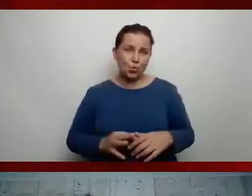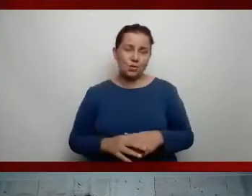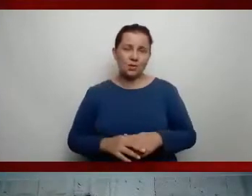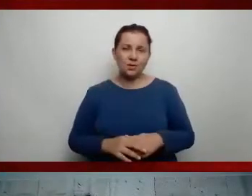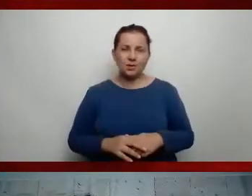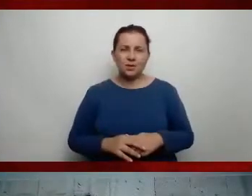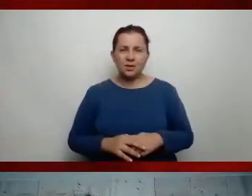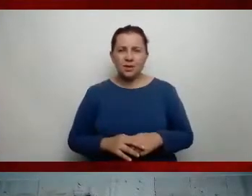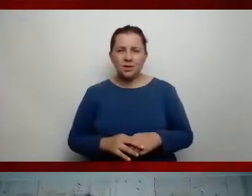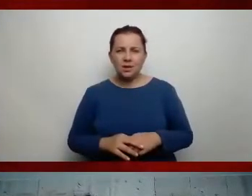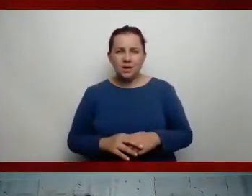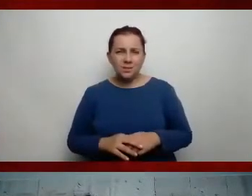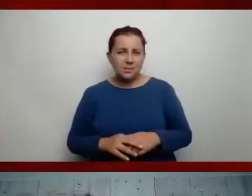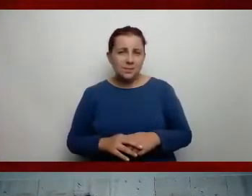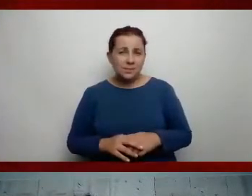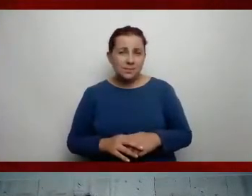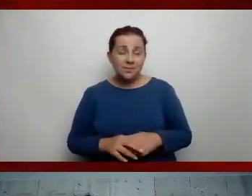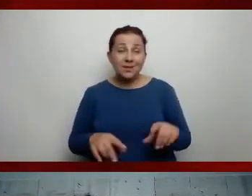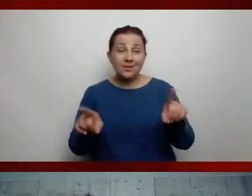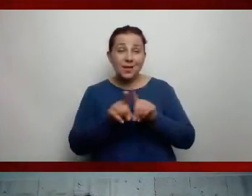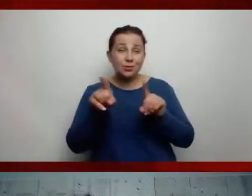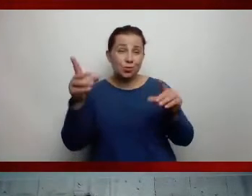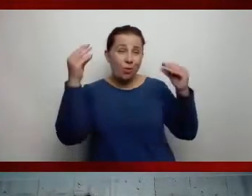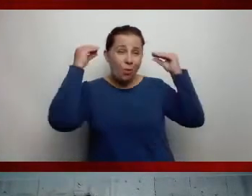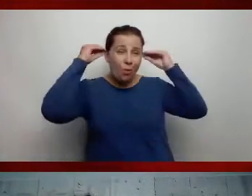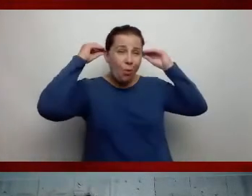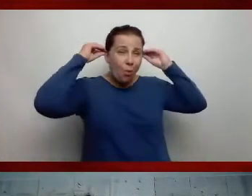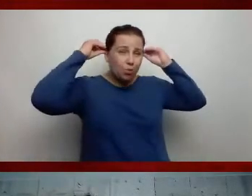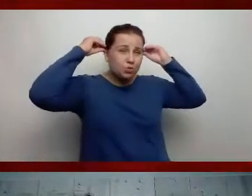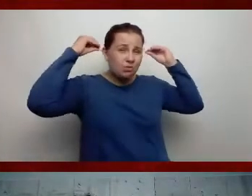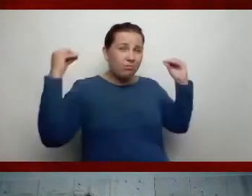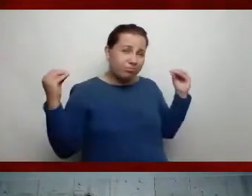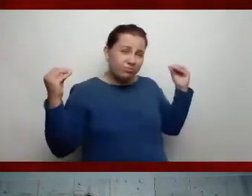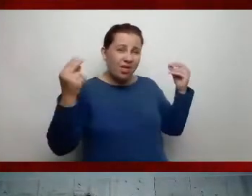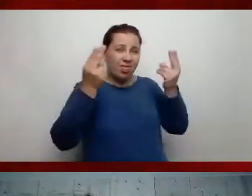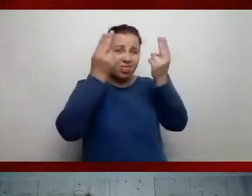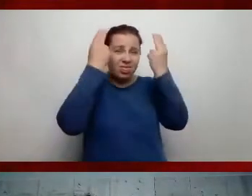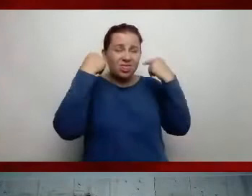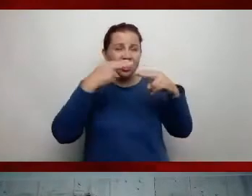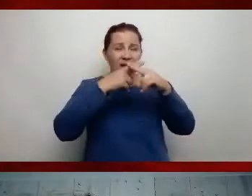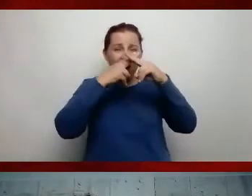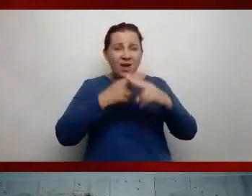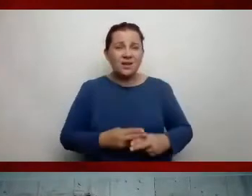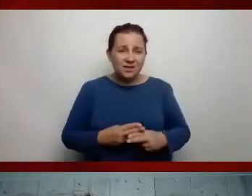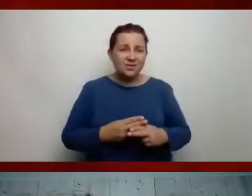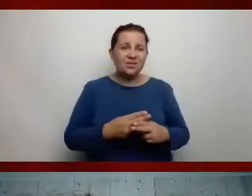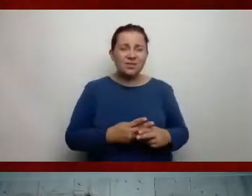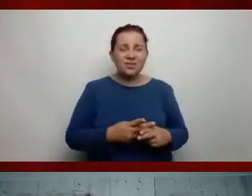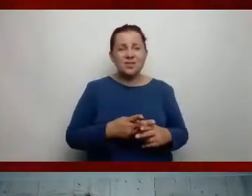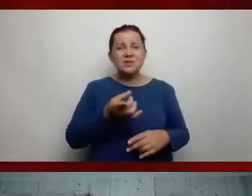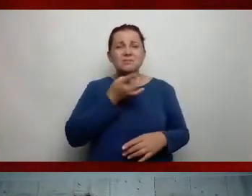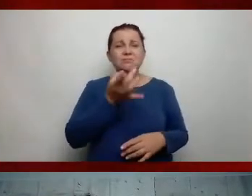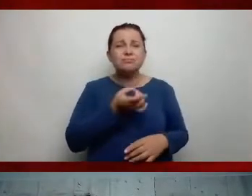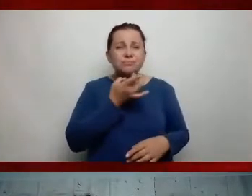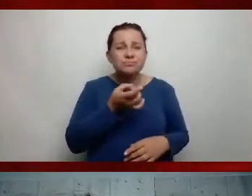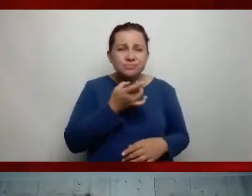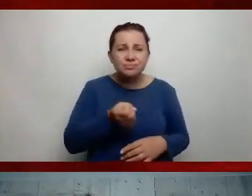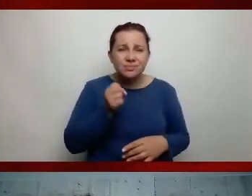poza czyli tym, stające uszy naiwnych konfidentów, węszący bandyci wywęszeni